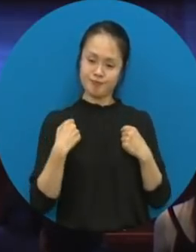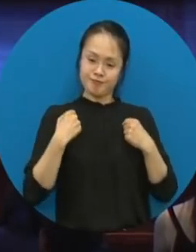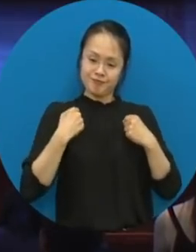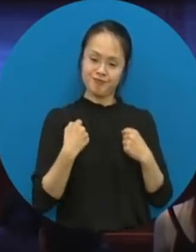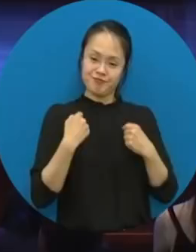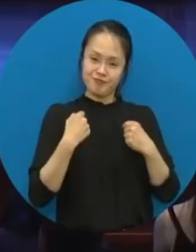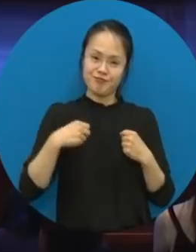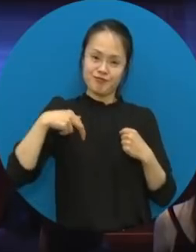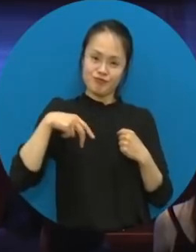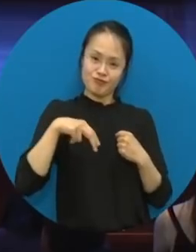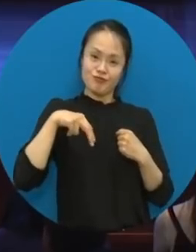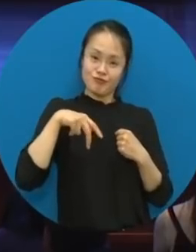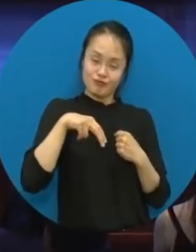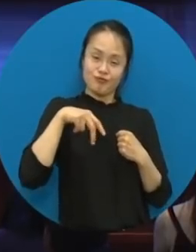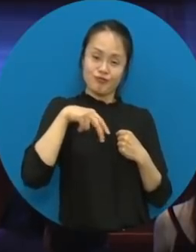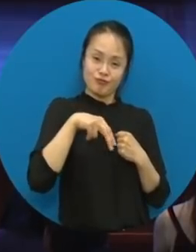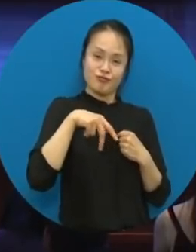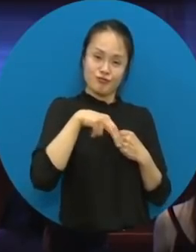근데 묻습니다.